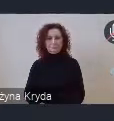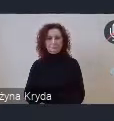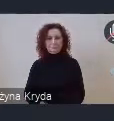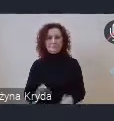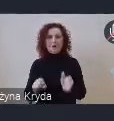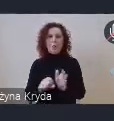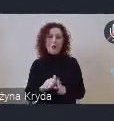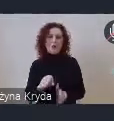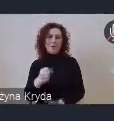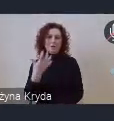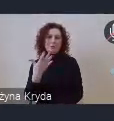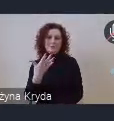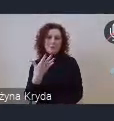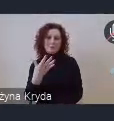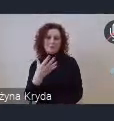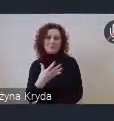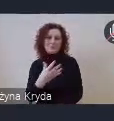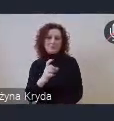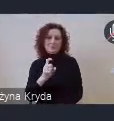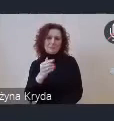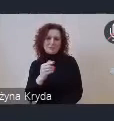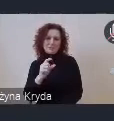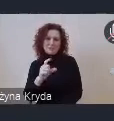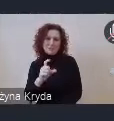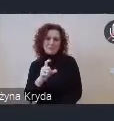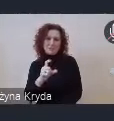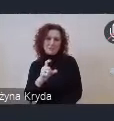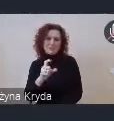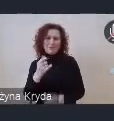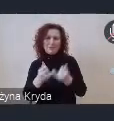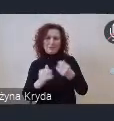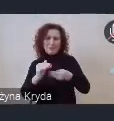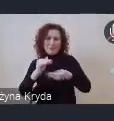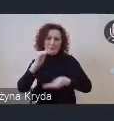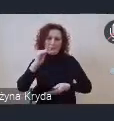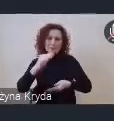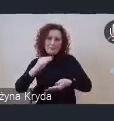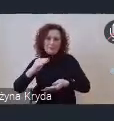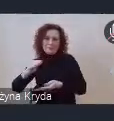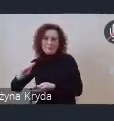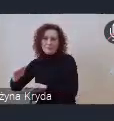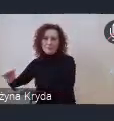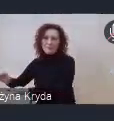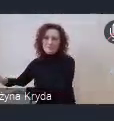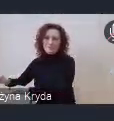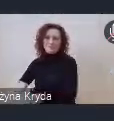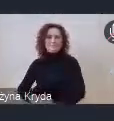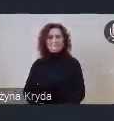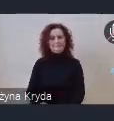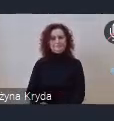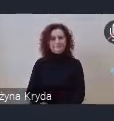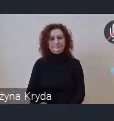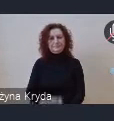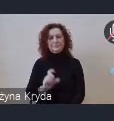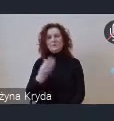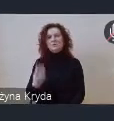wyższe to się robi problem bo bo te kliny najazdowe musiało być długie co jeszcze jest barierą oprócz